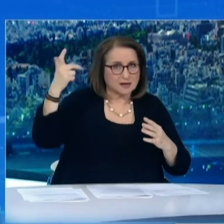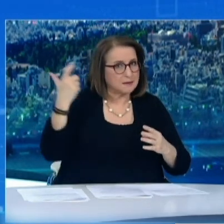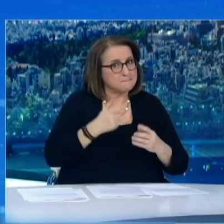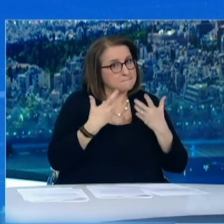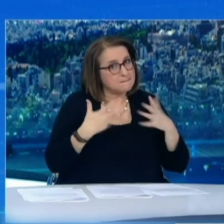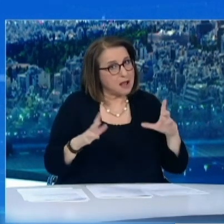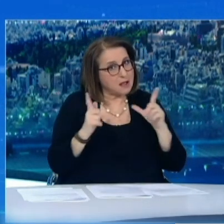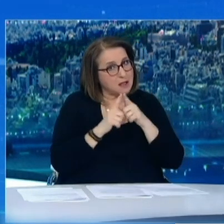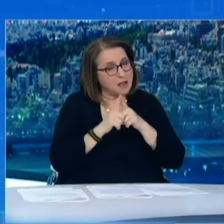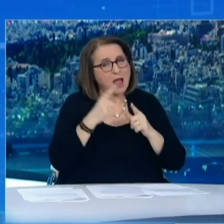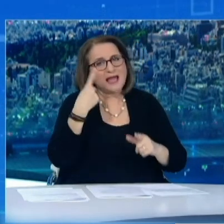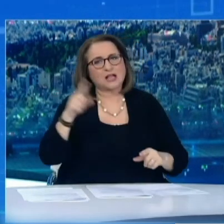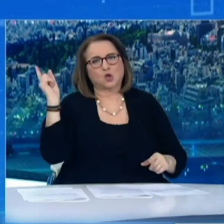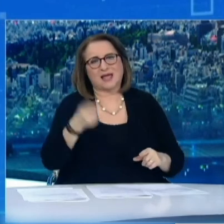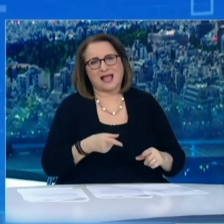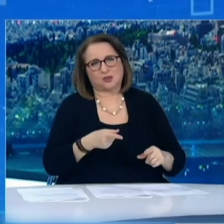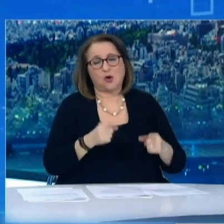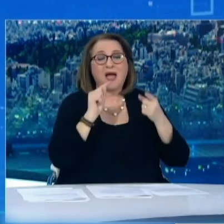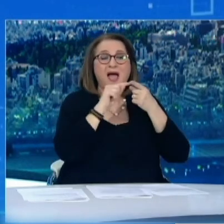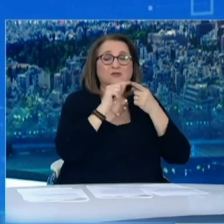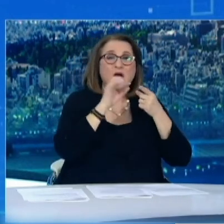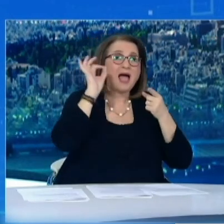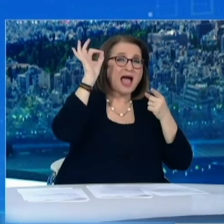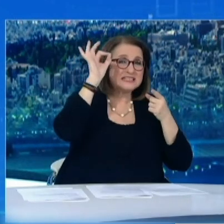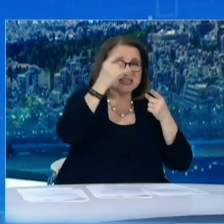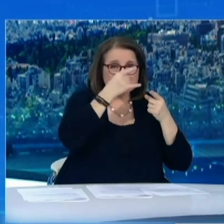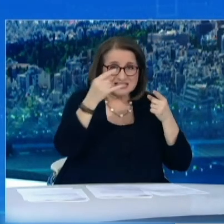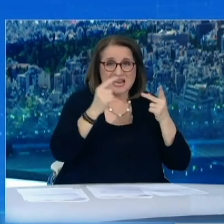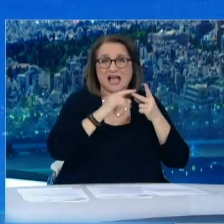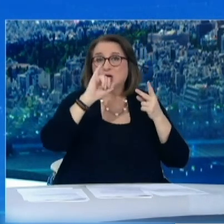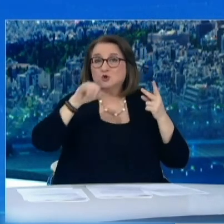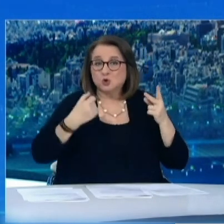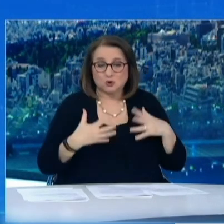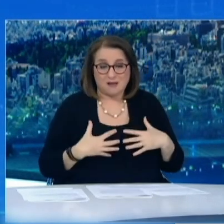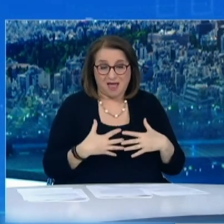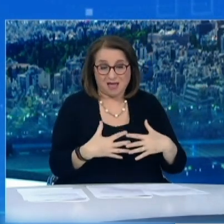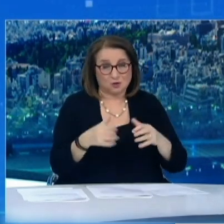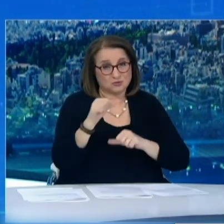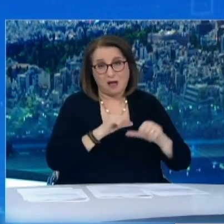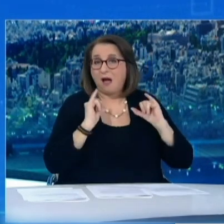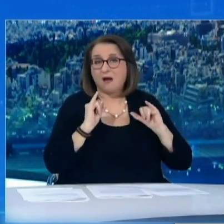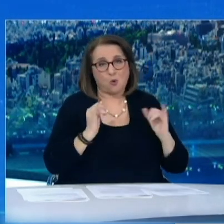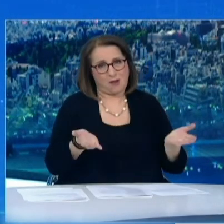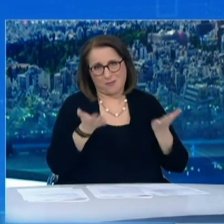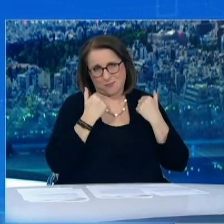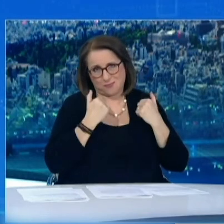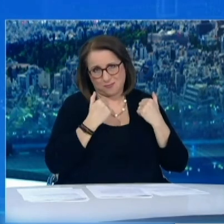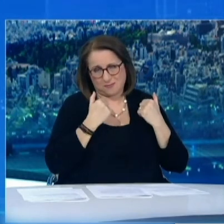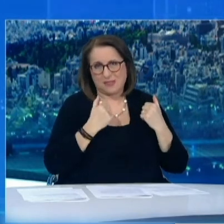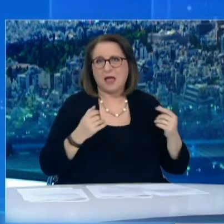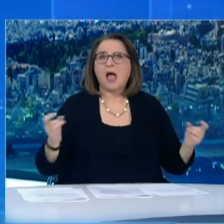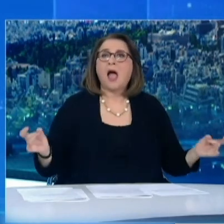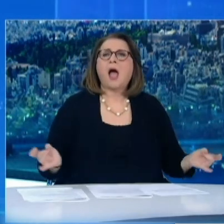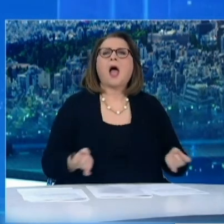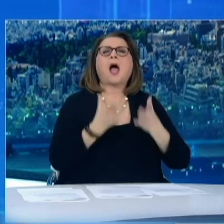ασφάλεια 100%. Παναλαμβάνω, και αν γίνει εμβολιασμός με AstraZeneca σε μια γυναίκα χωρίς